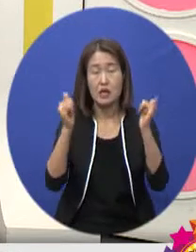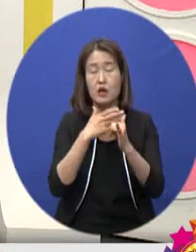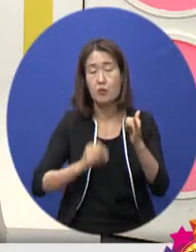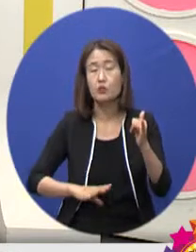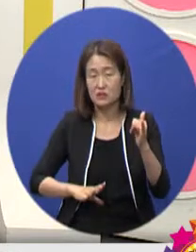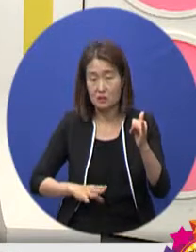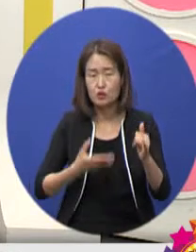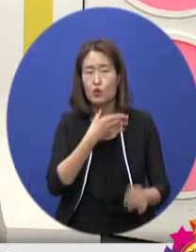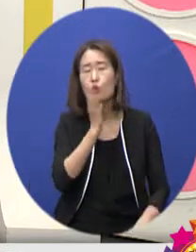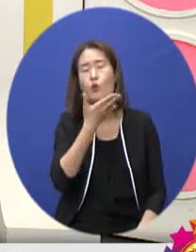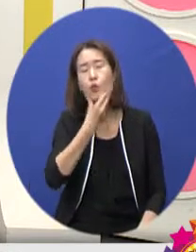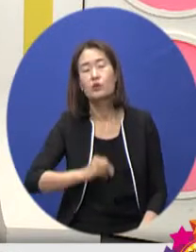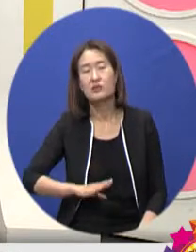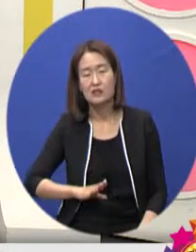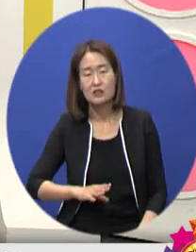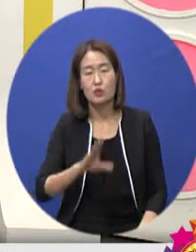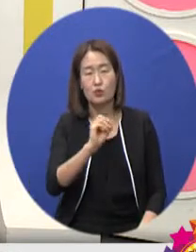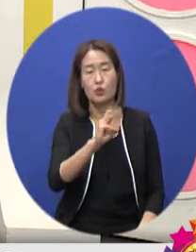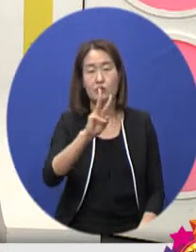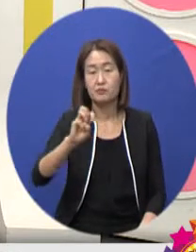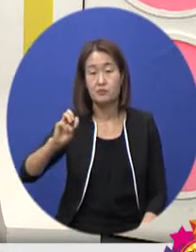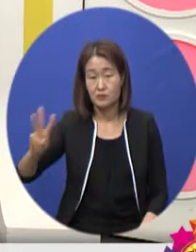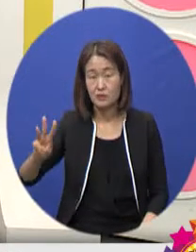경로복지 담당